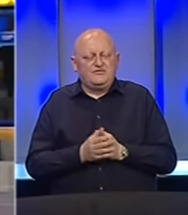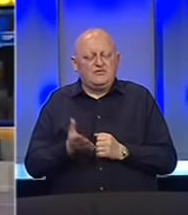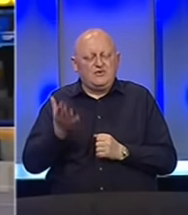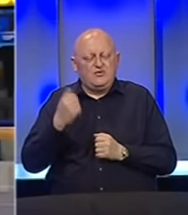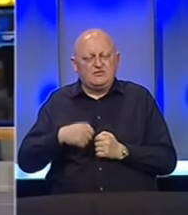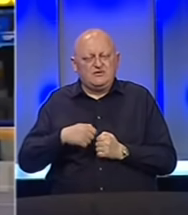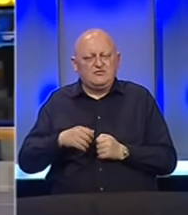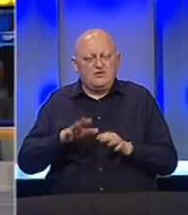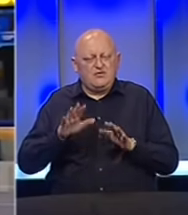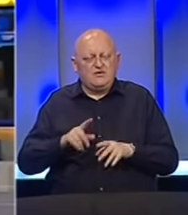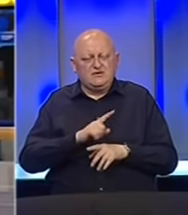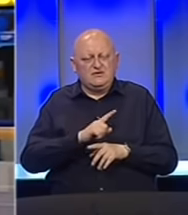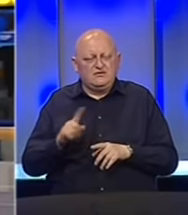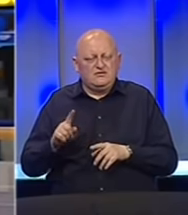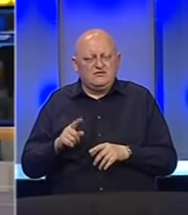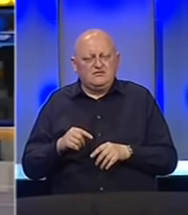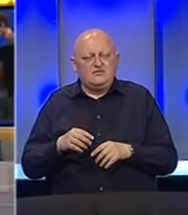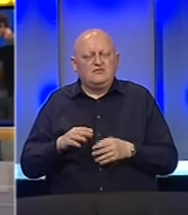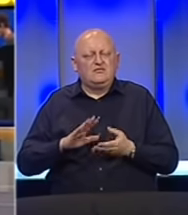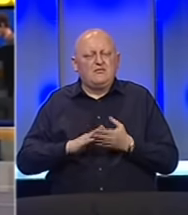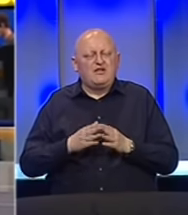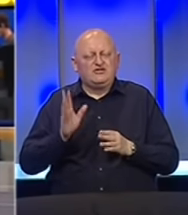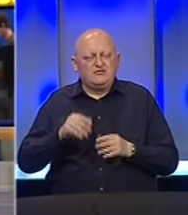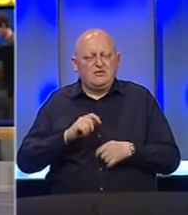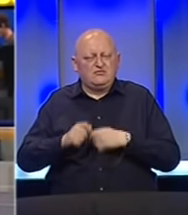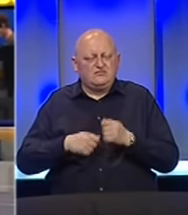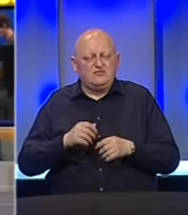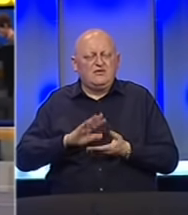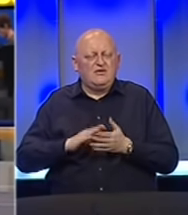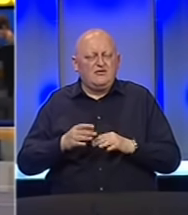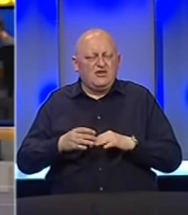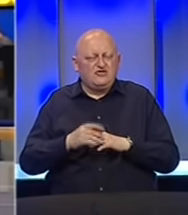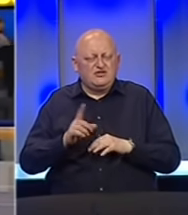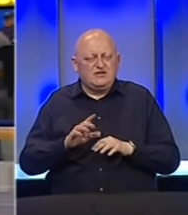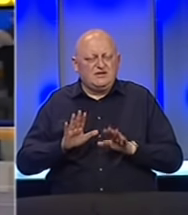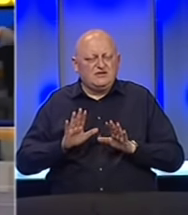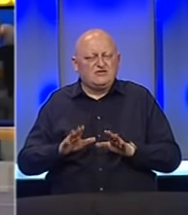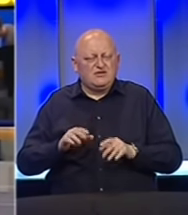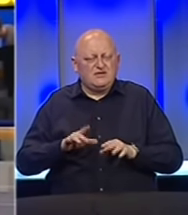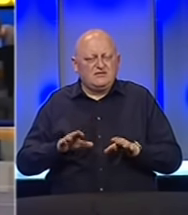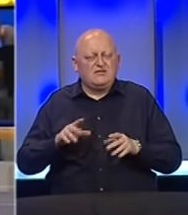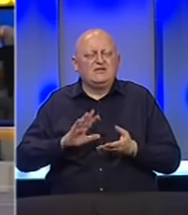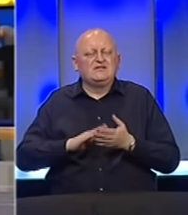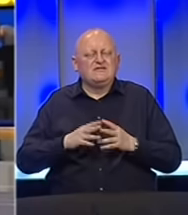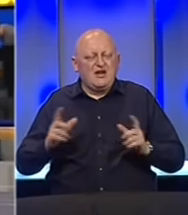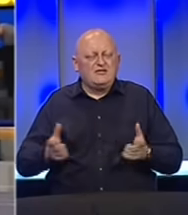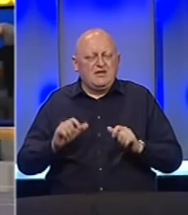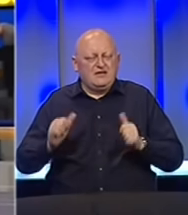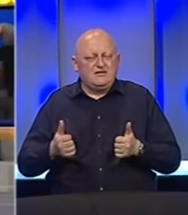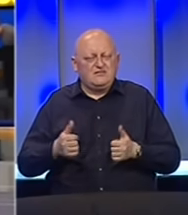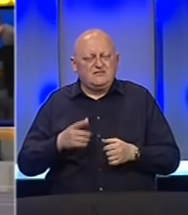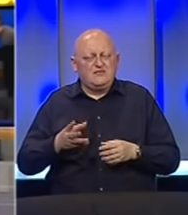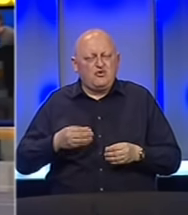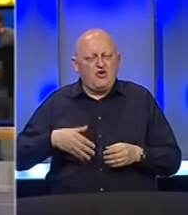Uprkos mjerama opreza i zabrana, matičari su imali posla. Vjenčanja ni pandemija nije zaustavila, ali svadbe jeste. Iako se većina